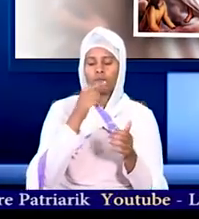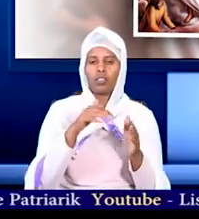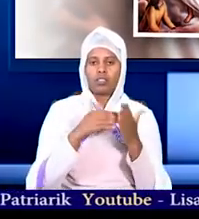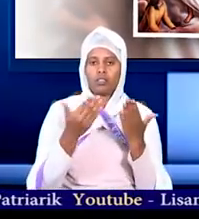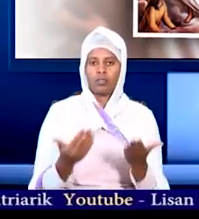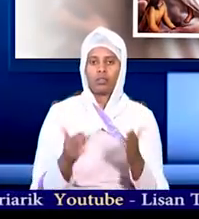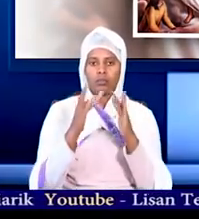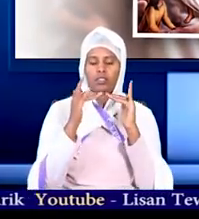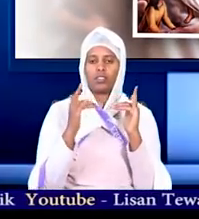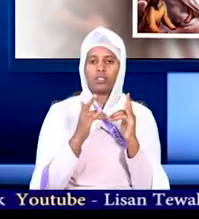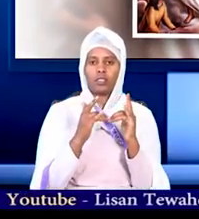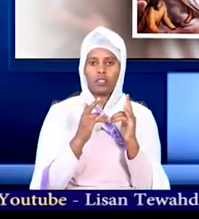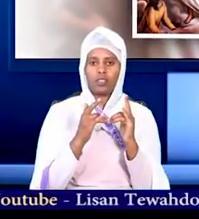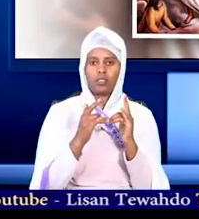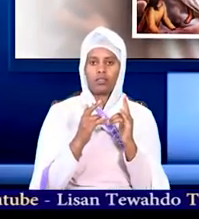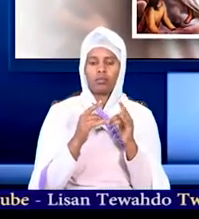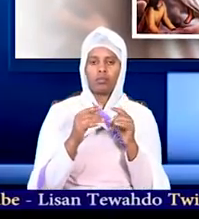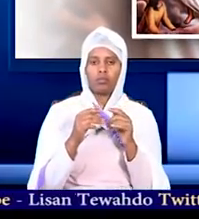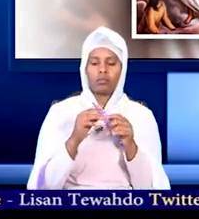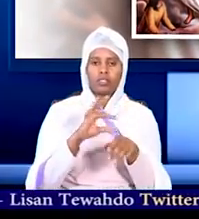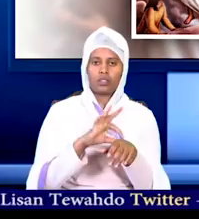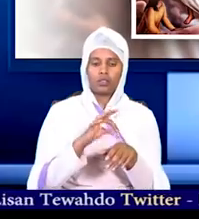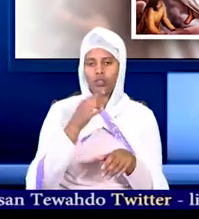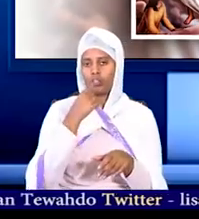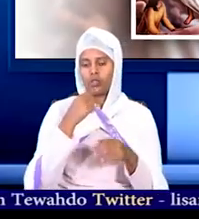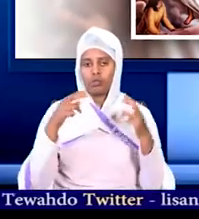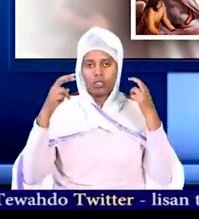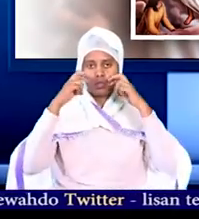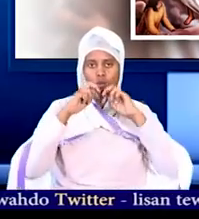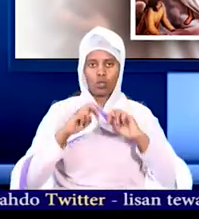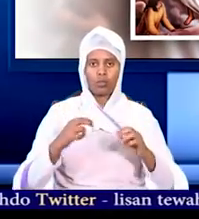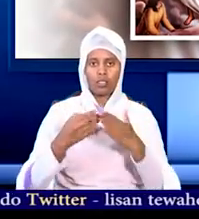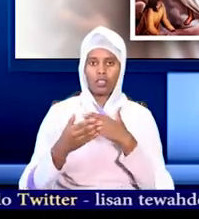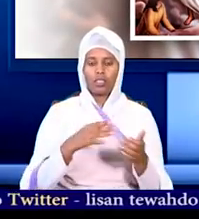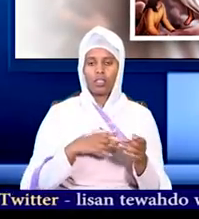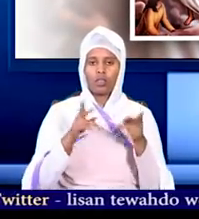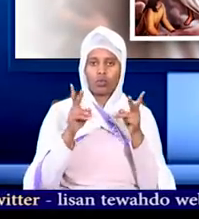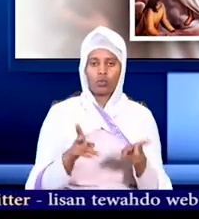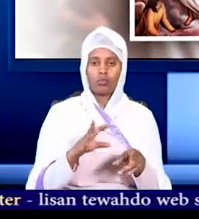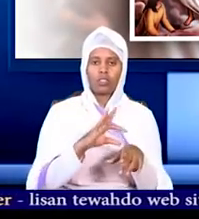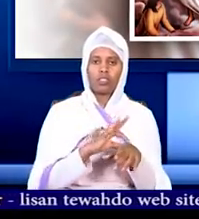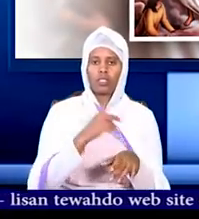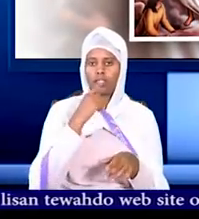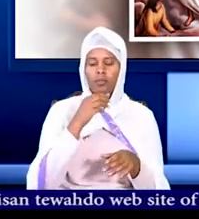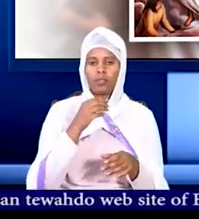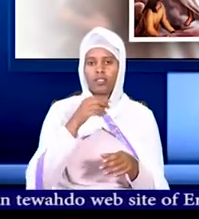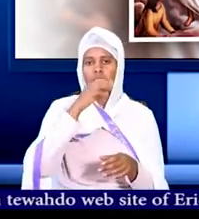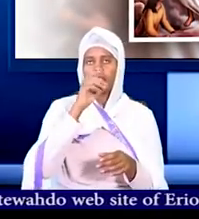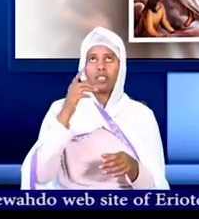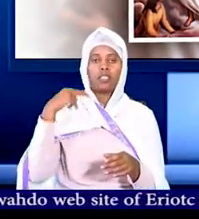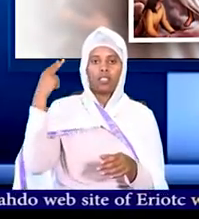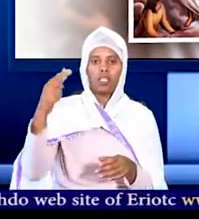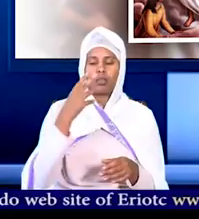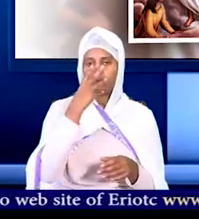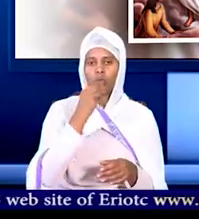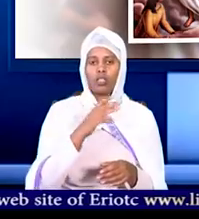መዘከርታይ ግበሩ ወና በለ እንሆሎሚ ቤተክርስቲያን ብስጉ እንደም እናዘከረተ ተነብር ዘላ ንዑን ስጋይ